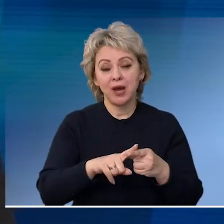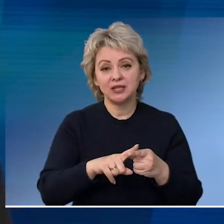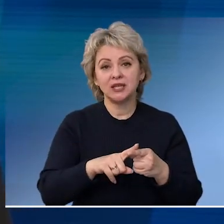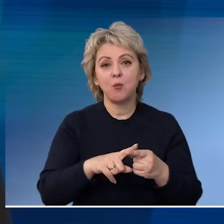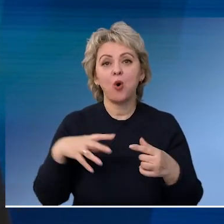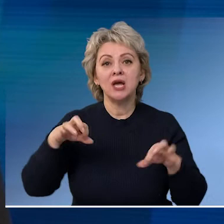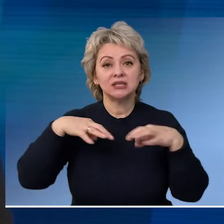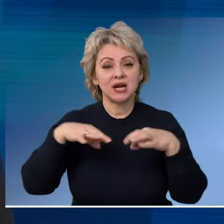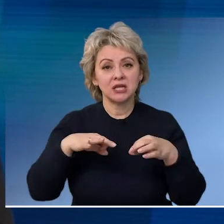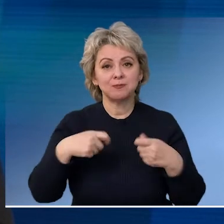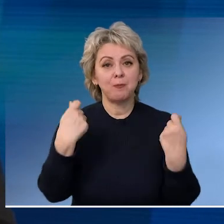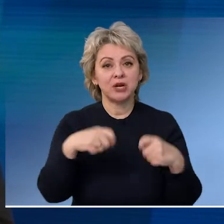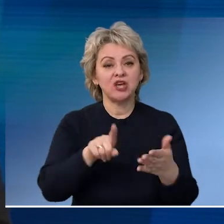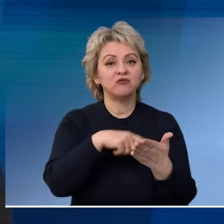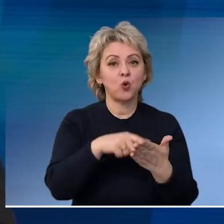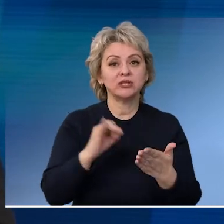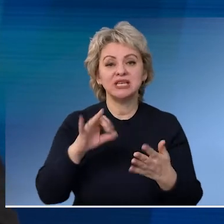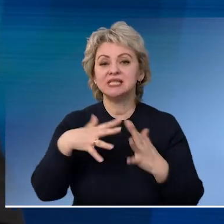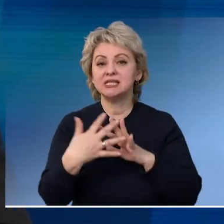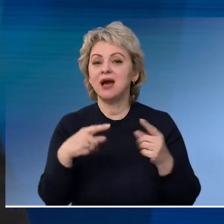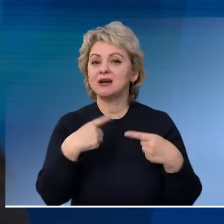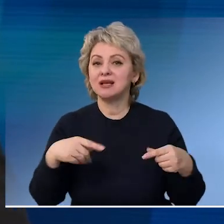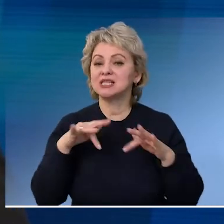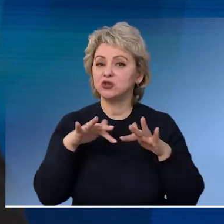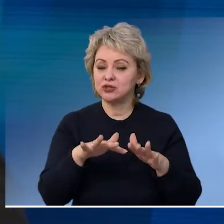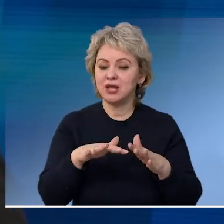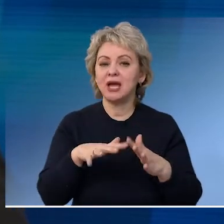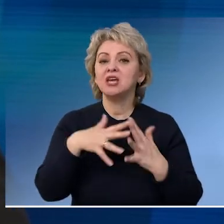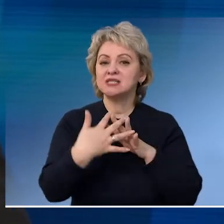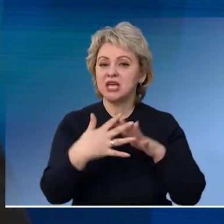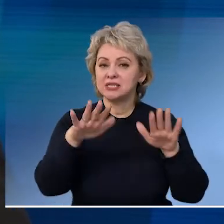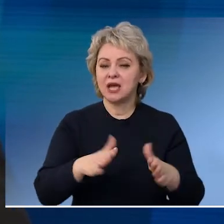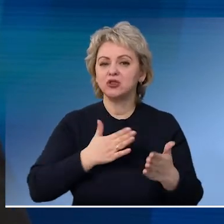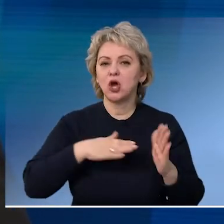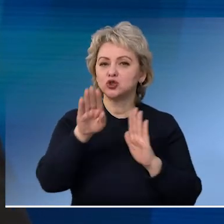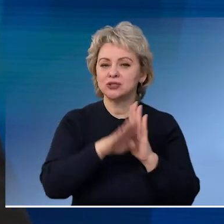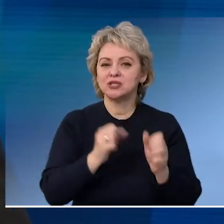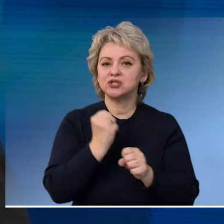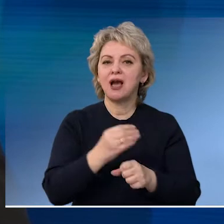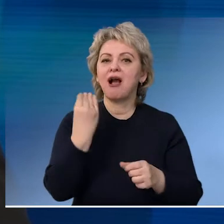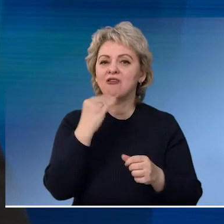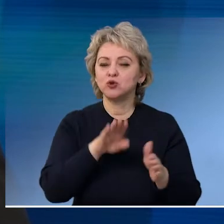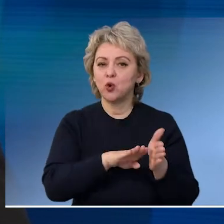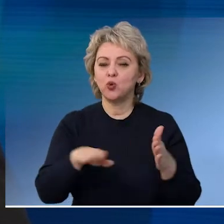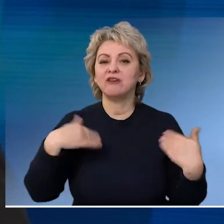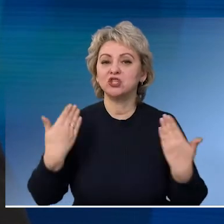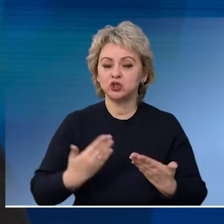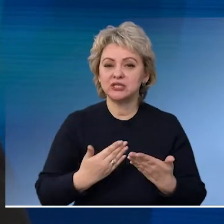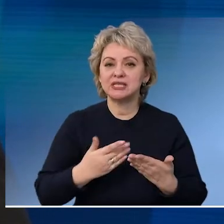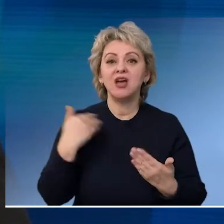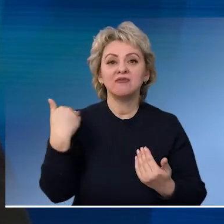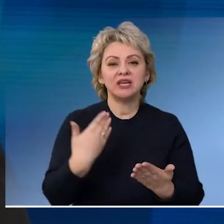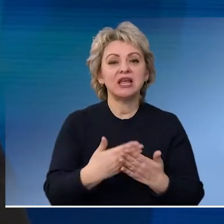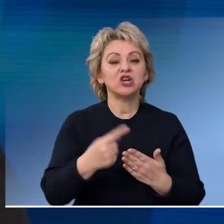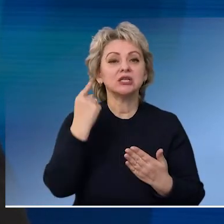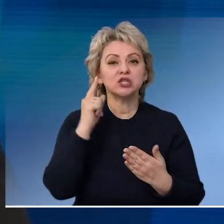Поэтому мобильная, например, торговля в городе и в селе – это разные вещи. И вот в сельской местности наша задача сделать комфортным уровень жизни.